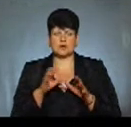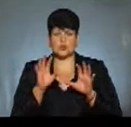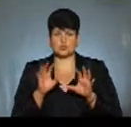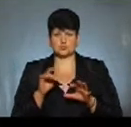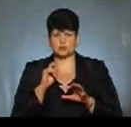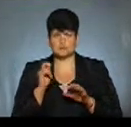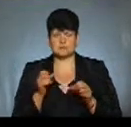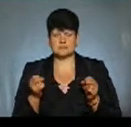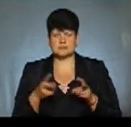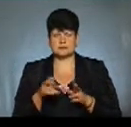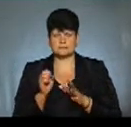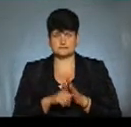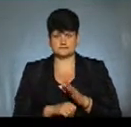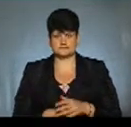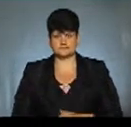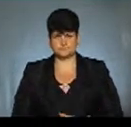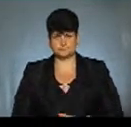України, умисно вбивство.